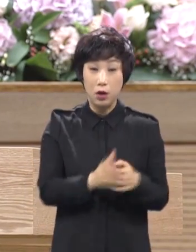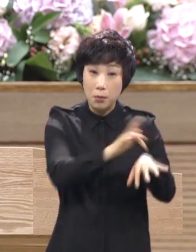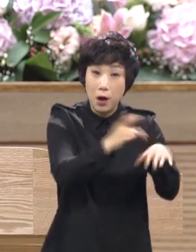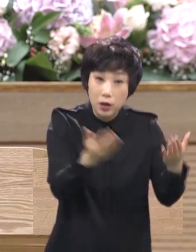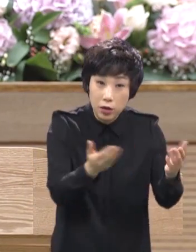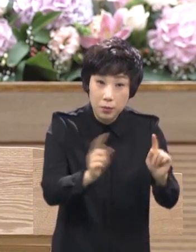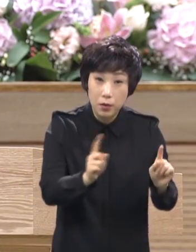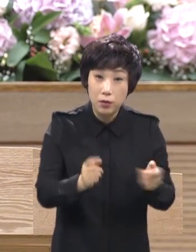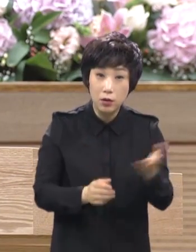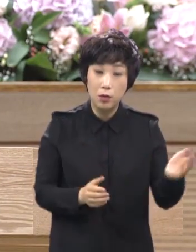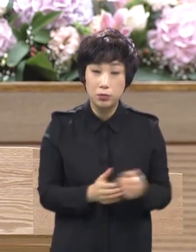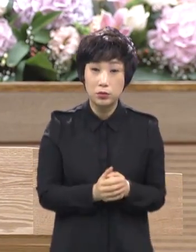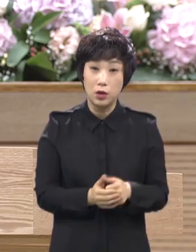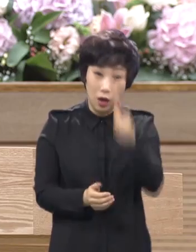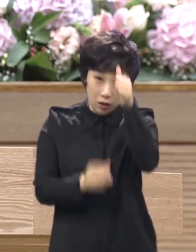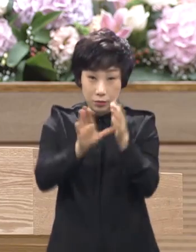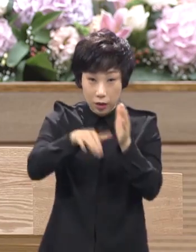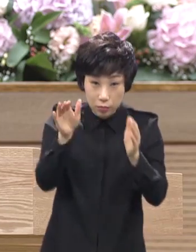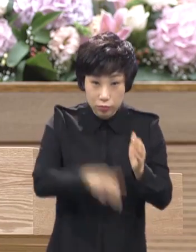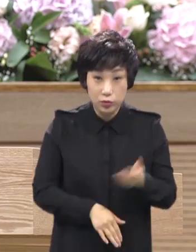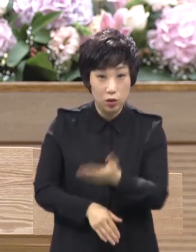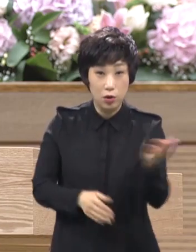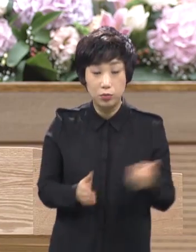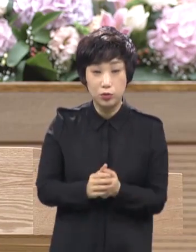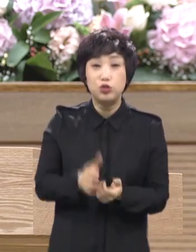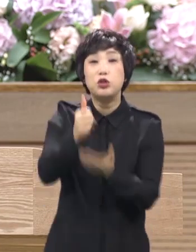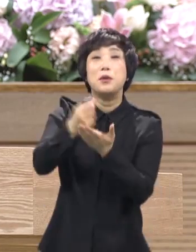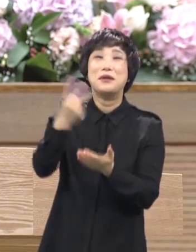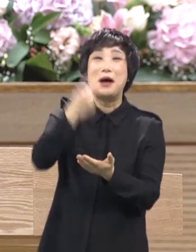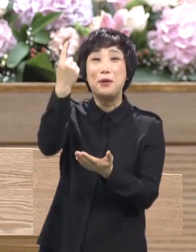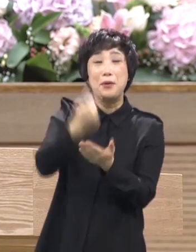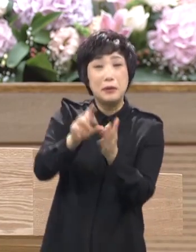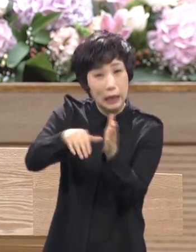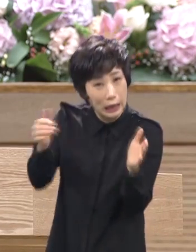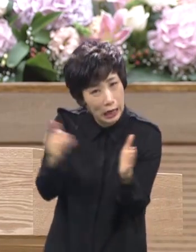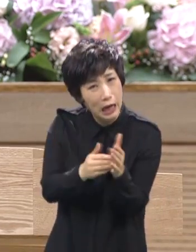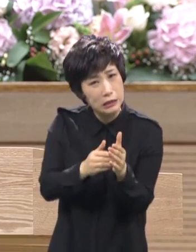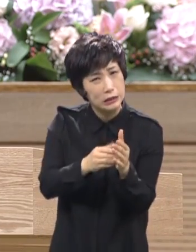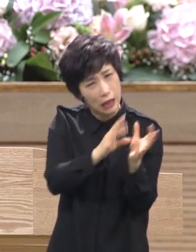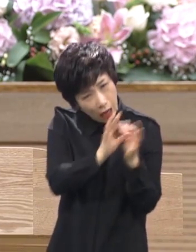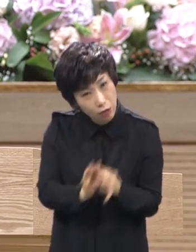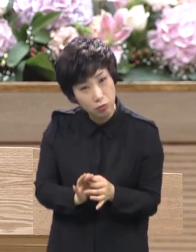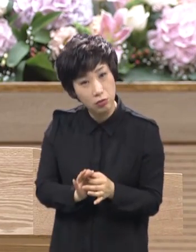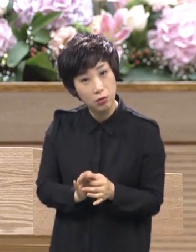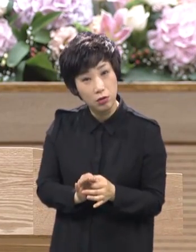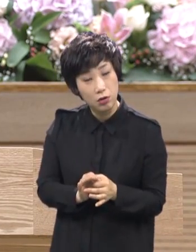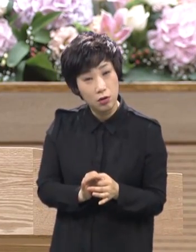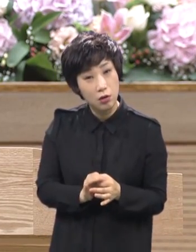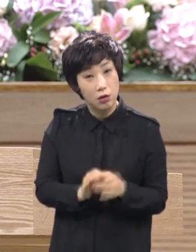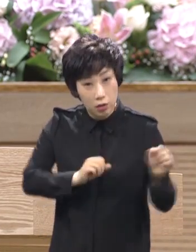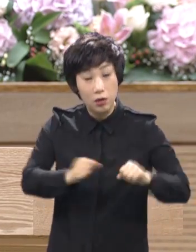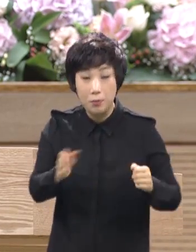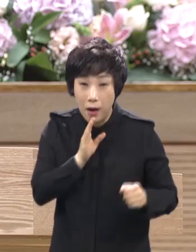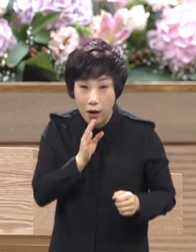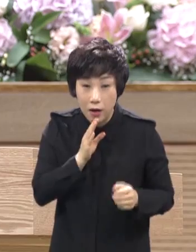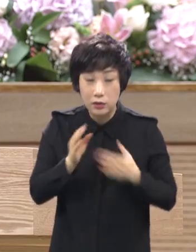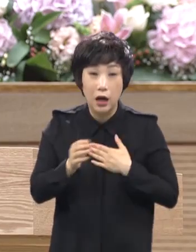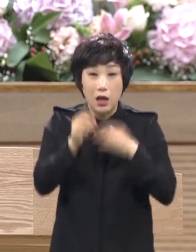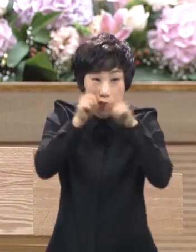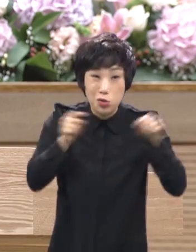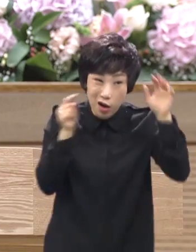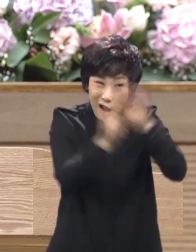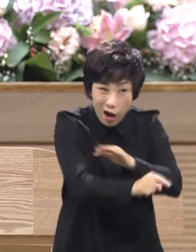마귀는 아담 때부터 주님 재림하시는 그날 그리고 지옥불에 들어가는 그